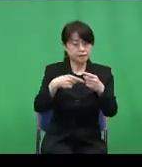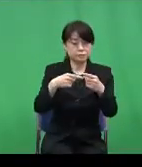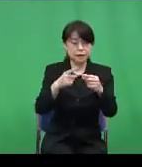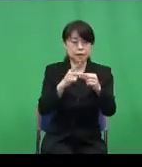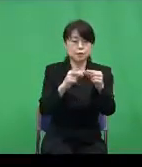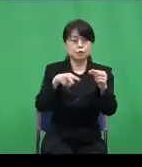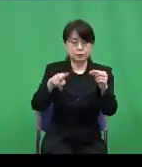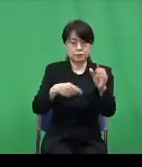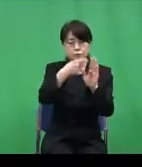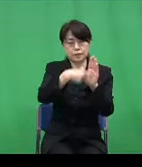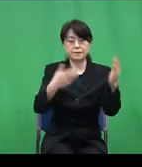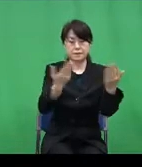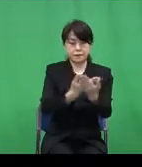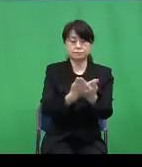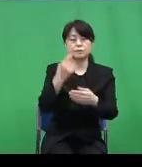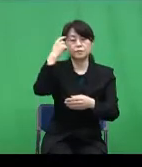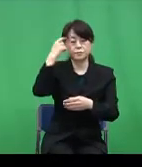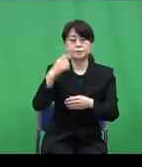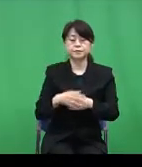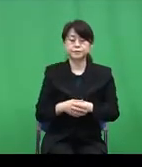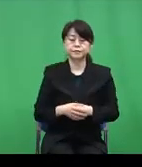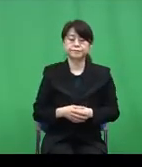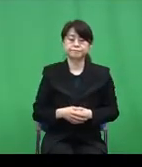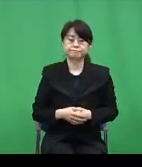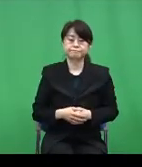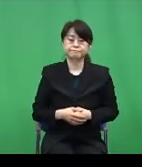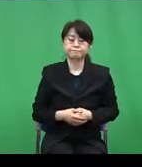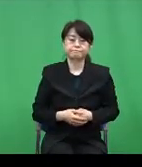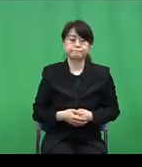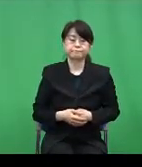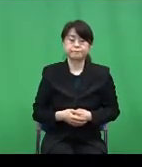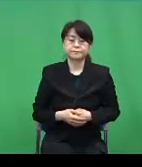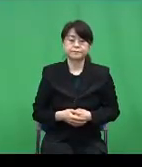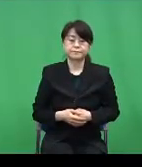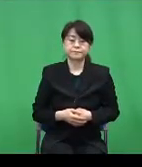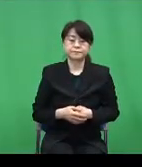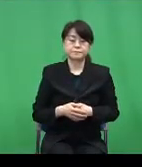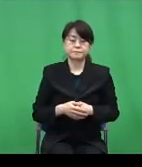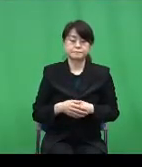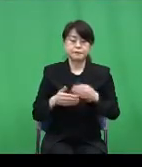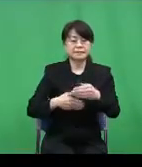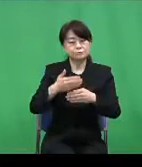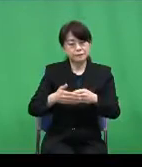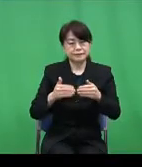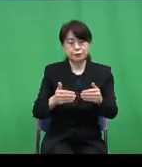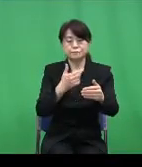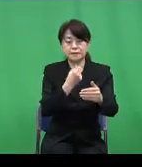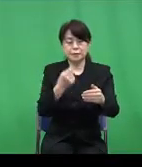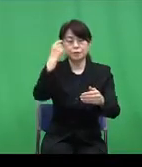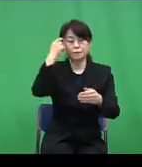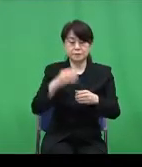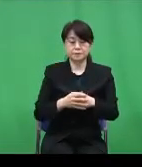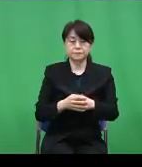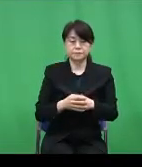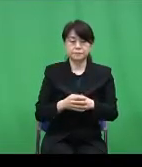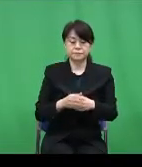マになるんじゃないかなと思っております。で、逐次進めていきたいと。でこの武道館機能を有する多目的施